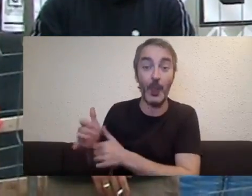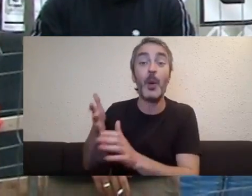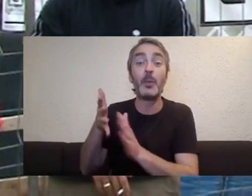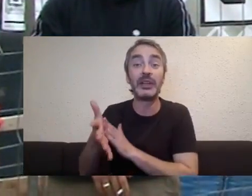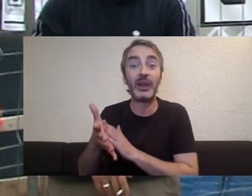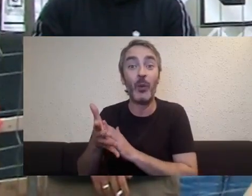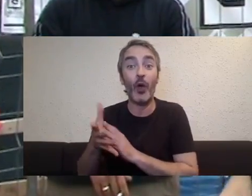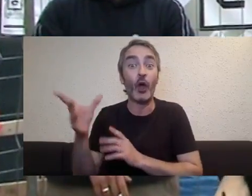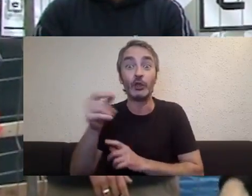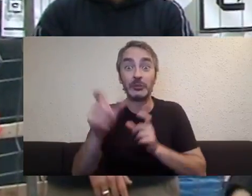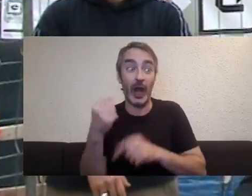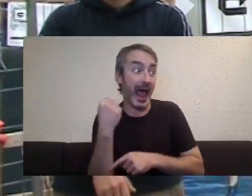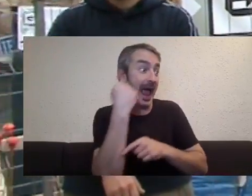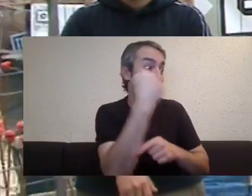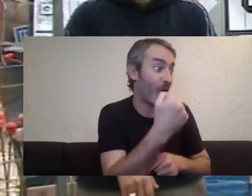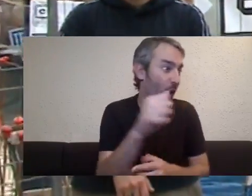entretinguda amb aquesta casa.